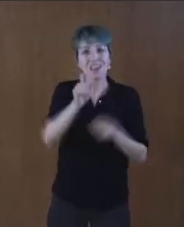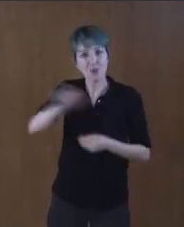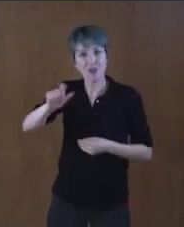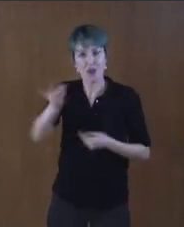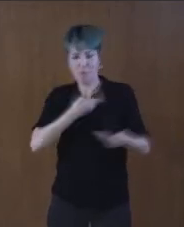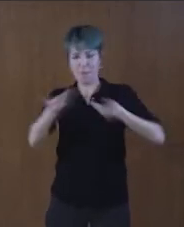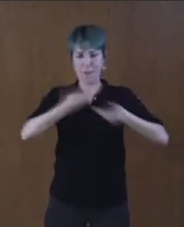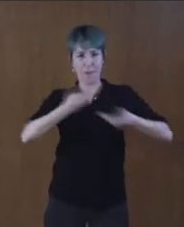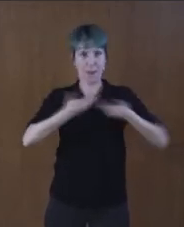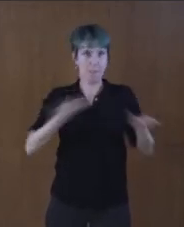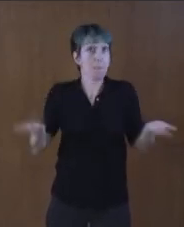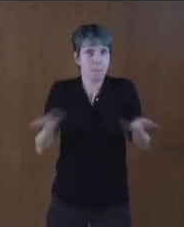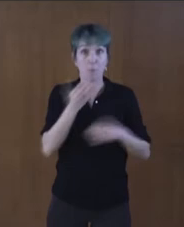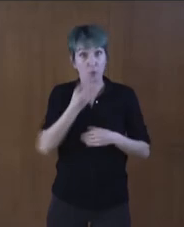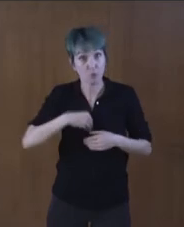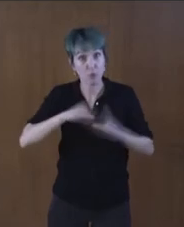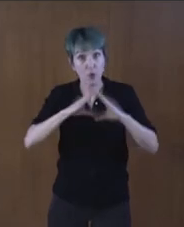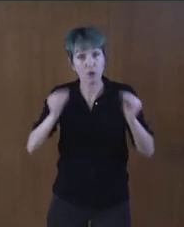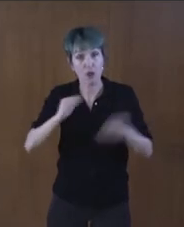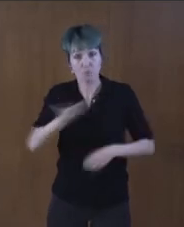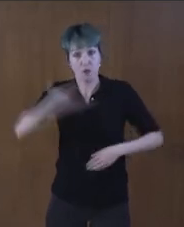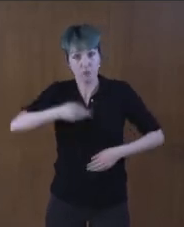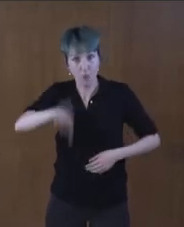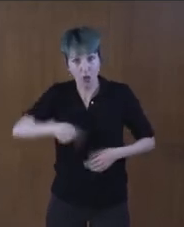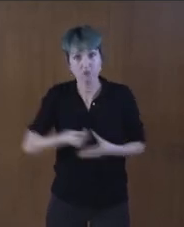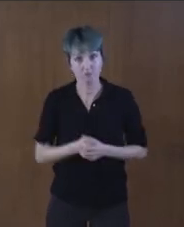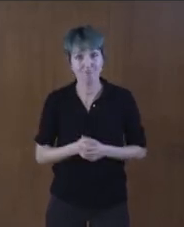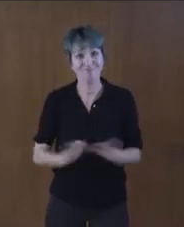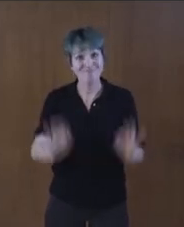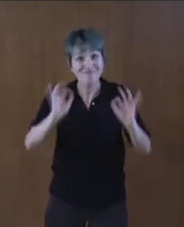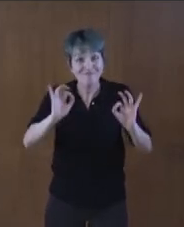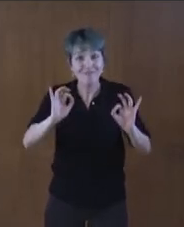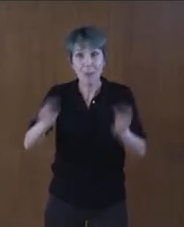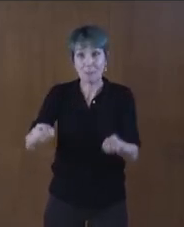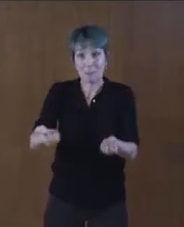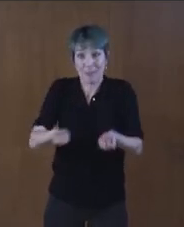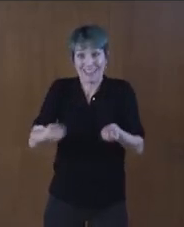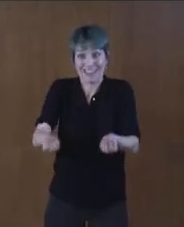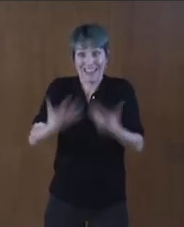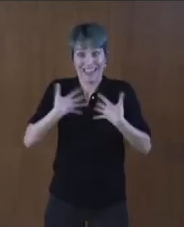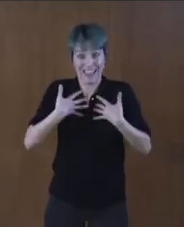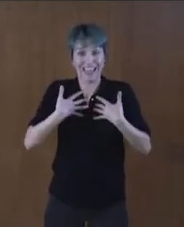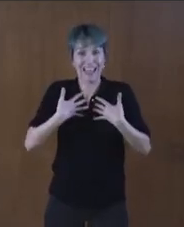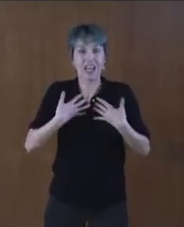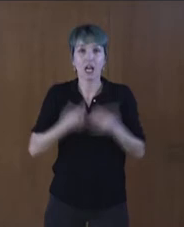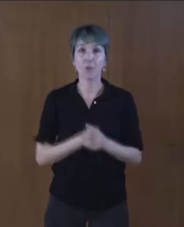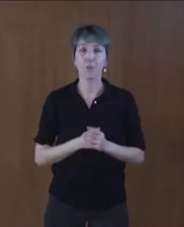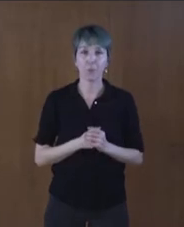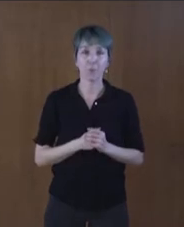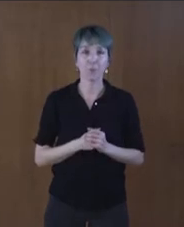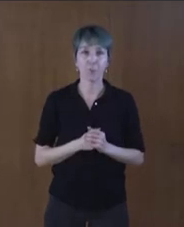entre altres, també les universitats, en un missatge en què, a més, aclaria amb molta